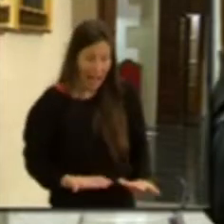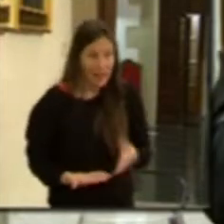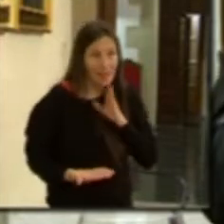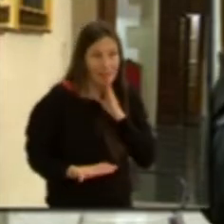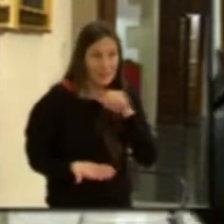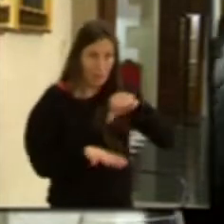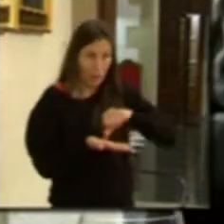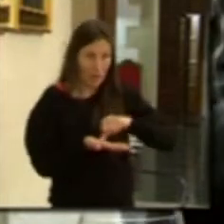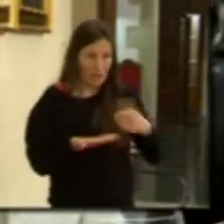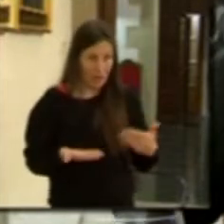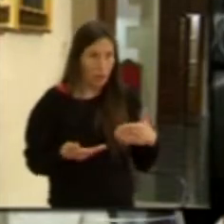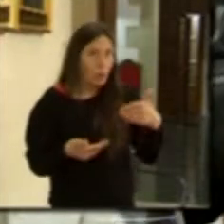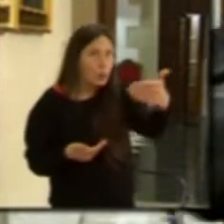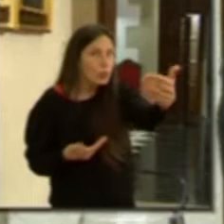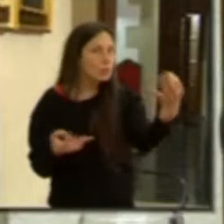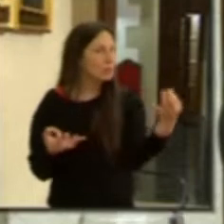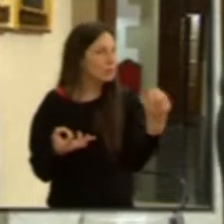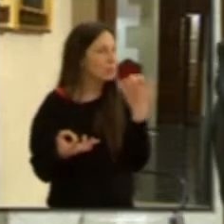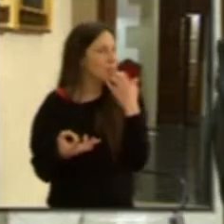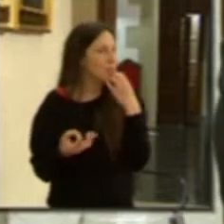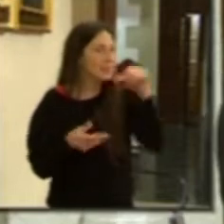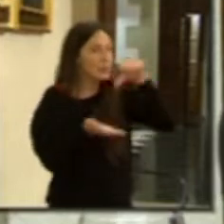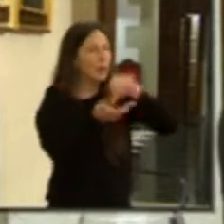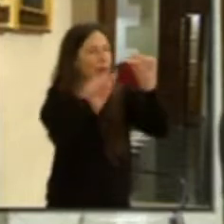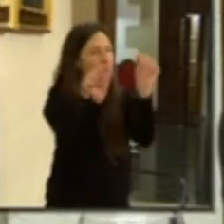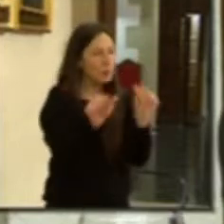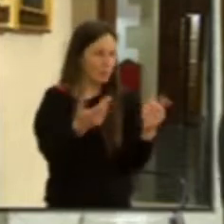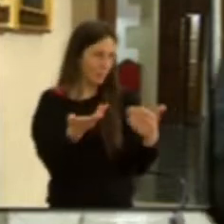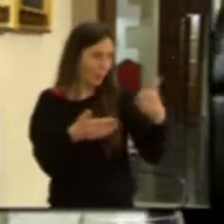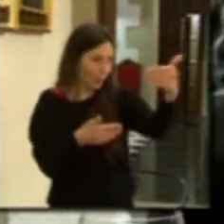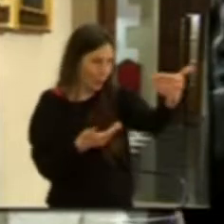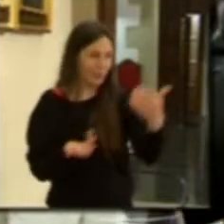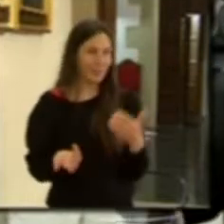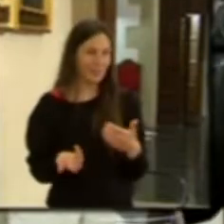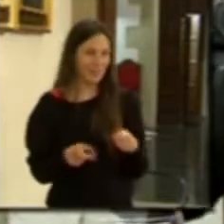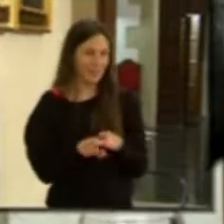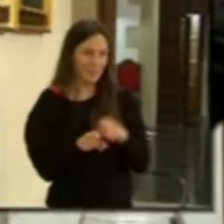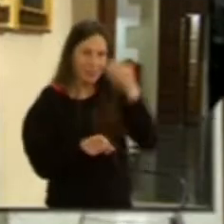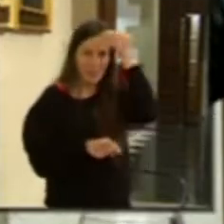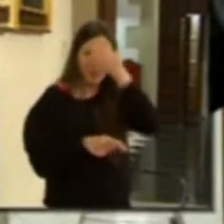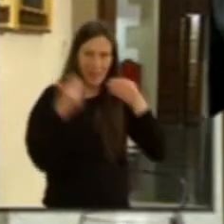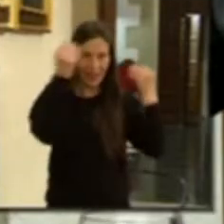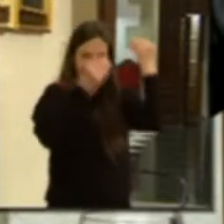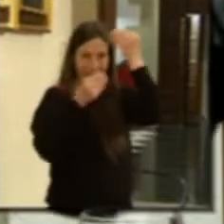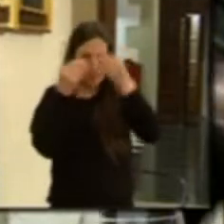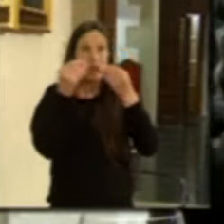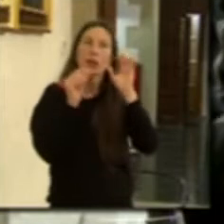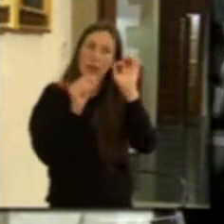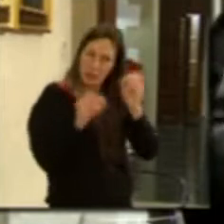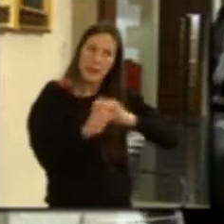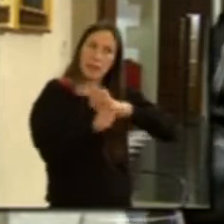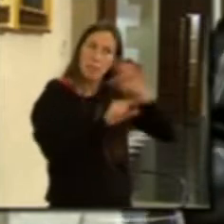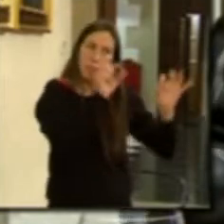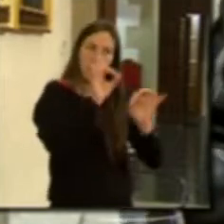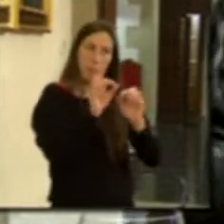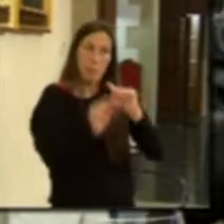ciutats del present, i on podríem estar a les ciutats del futur, que no patiu, el meu futur és aquell en què la pandèmia s'acabi, i per tant estem parlant